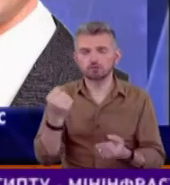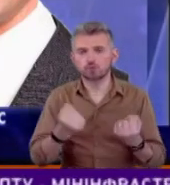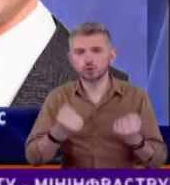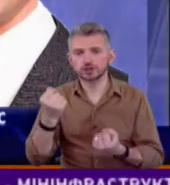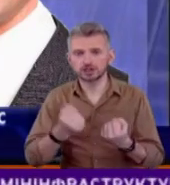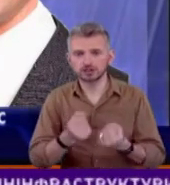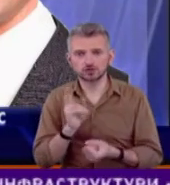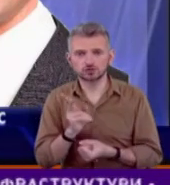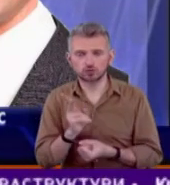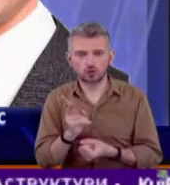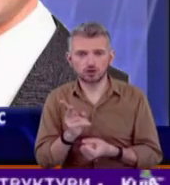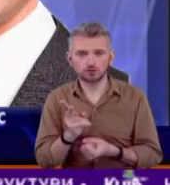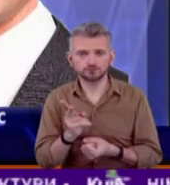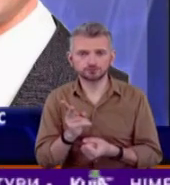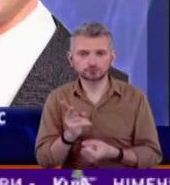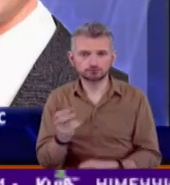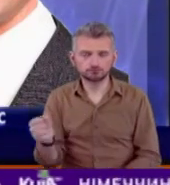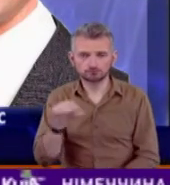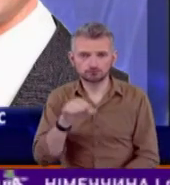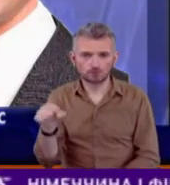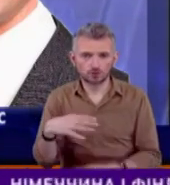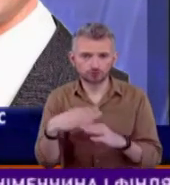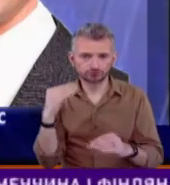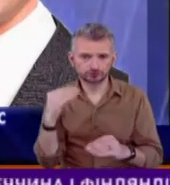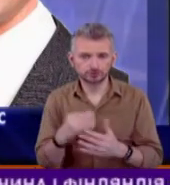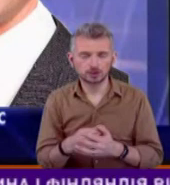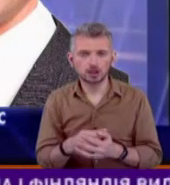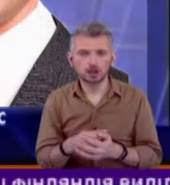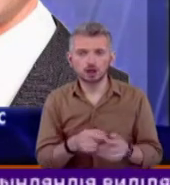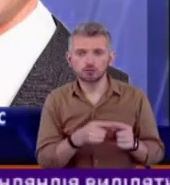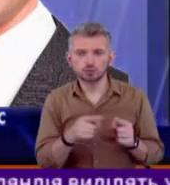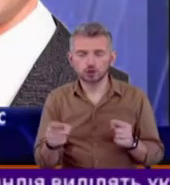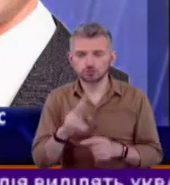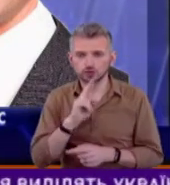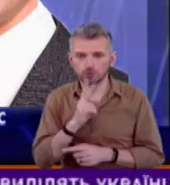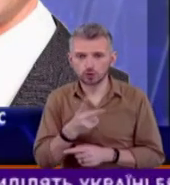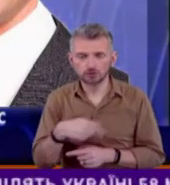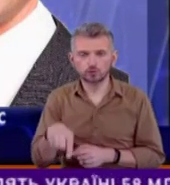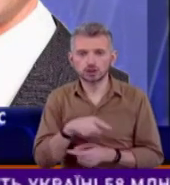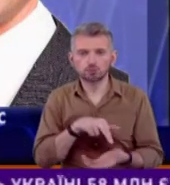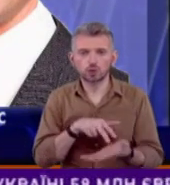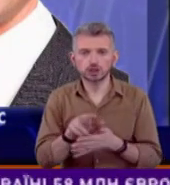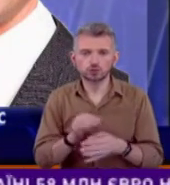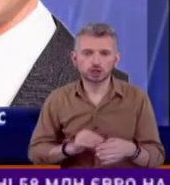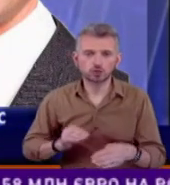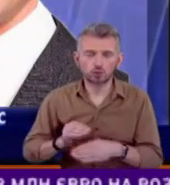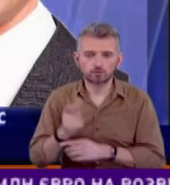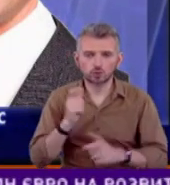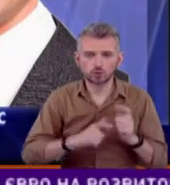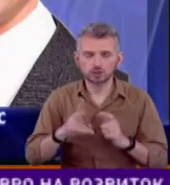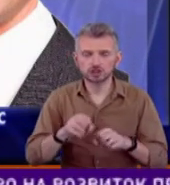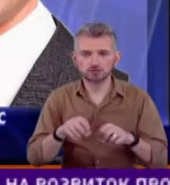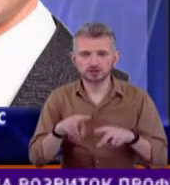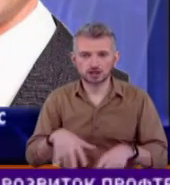які керують легковим транспортним засобом, протягом тих двох років вони проходять додаткові курси на